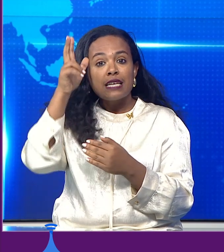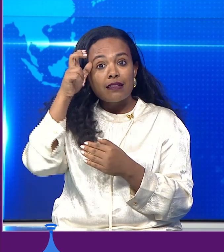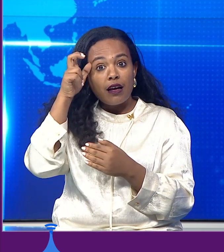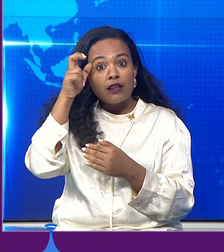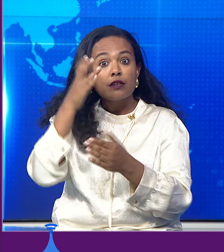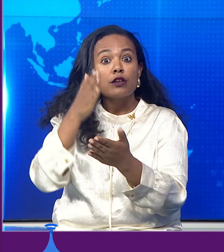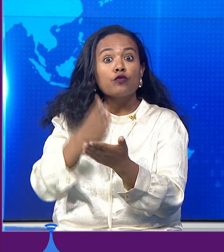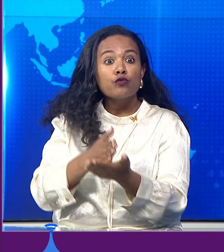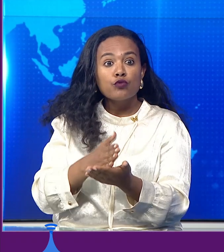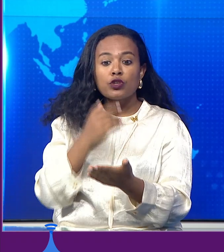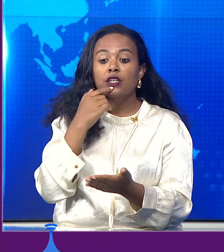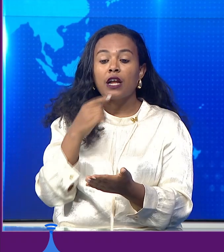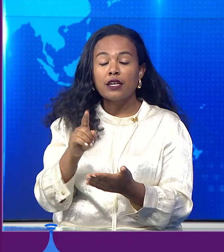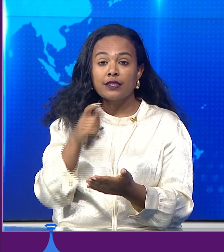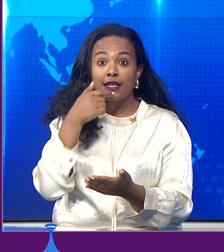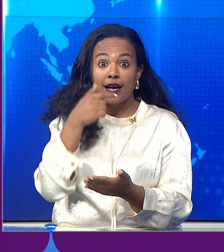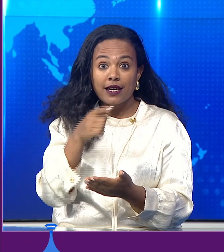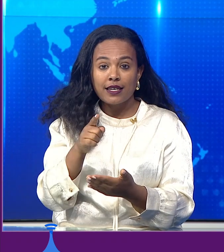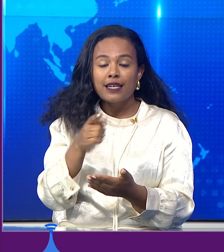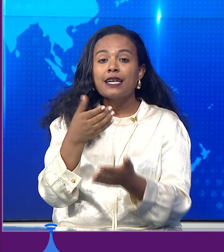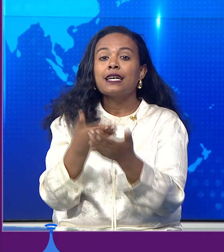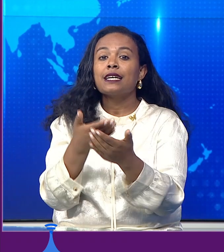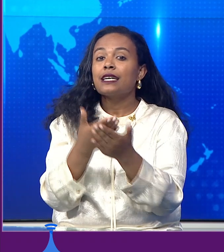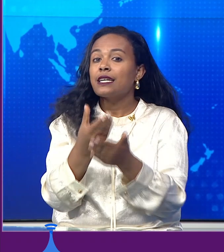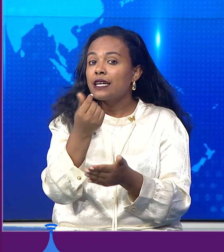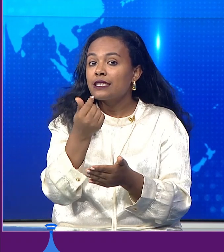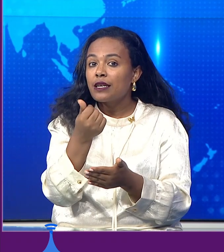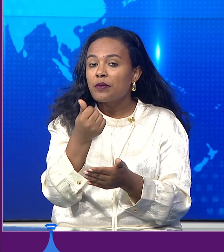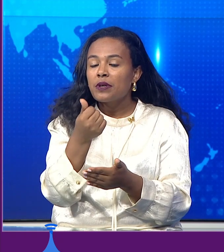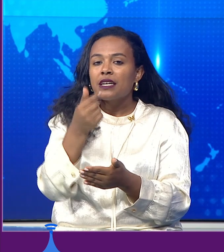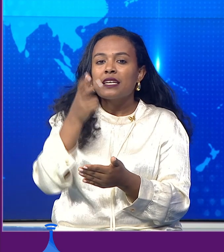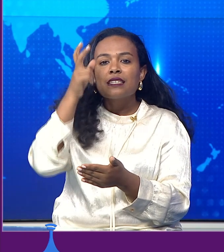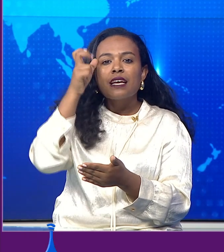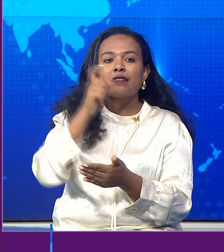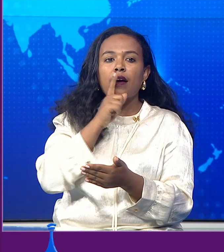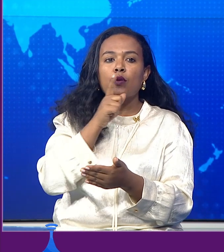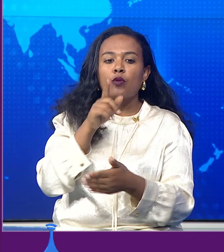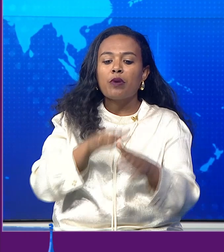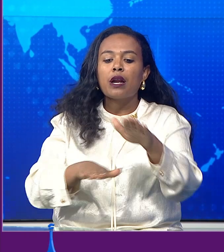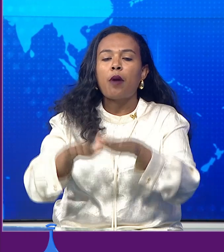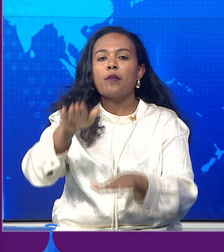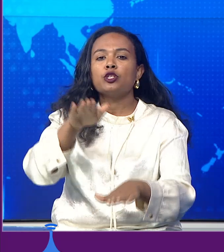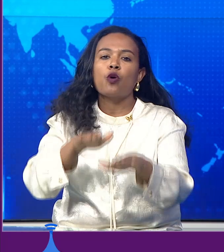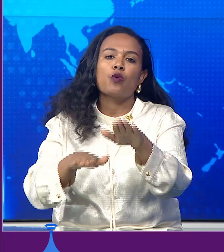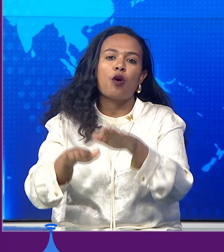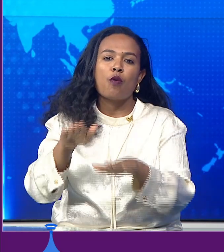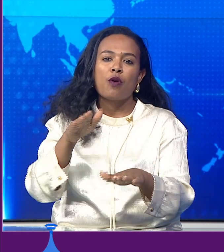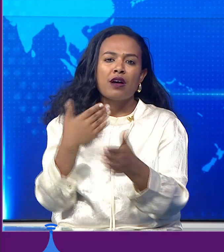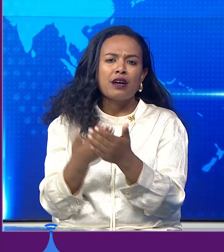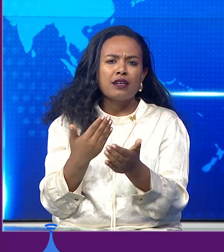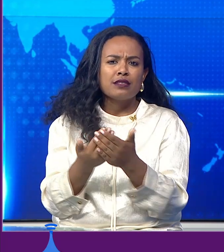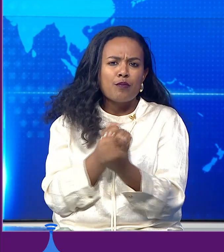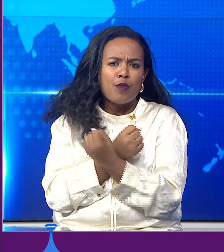ይላል ደራሲው ሲናገር። ገንዘብ የሰይጣን አሽክላው ነው ይላል። መረማመጁ ገንዘብ